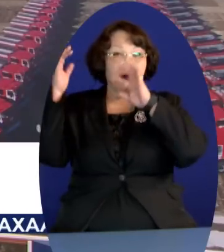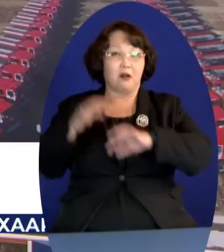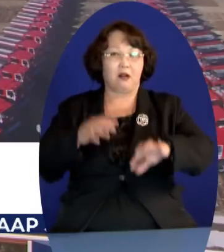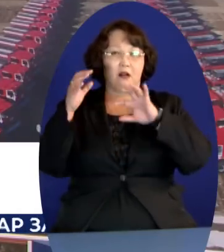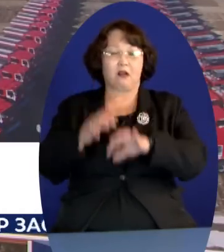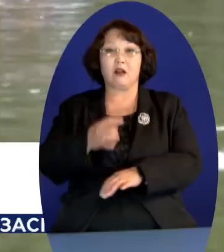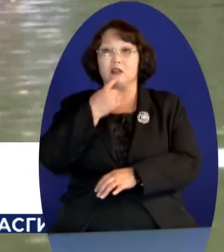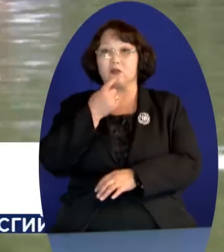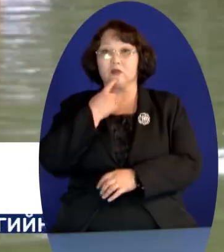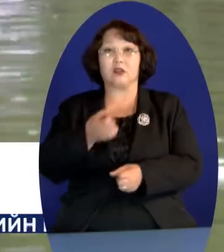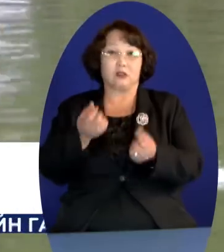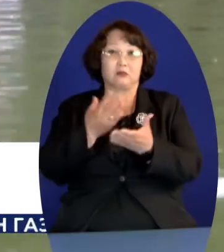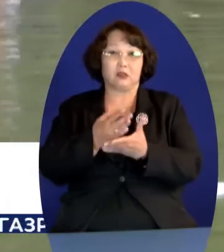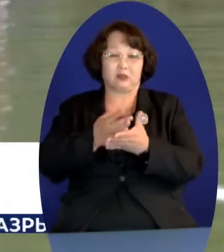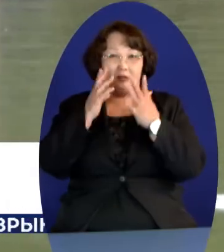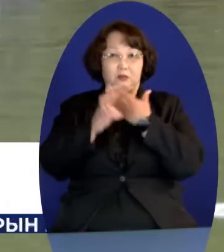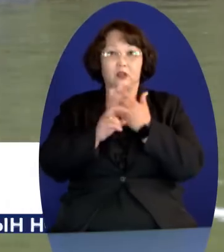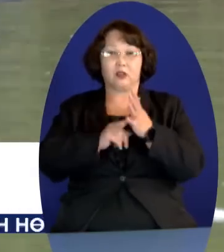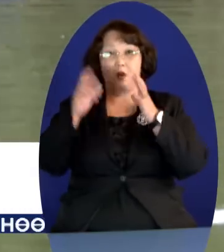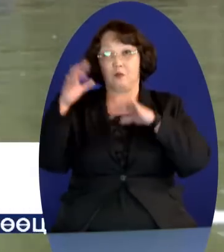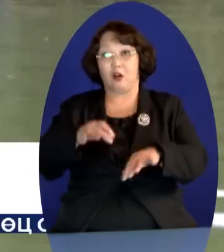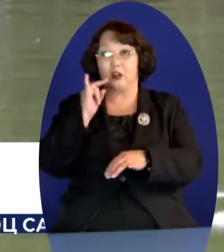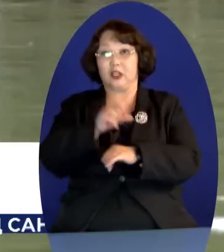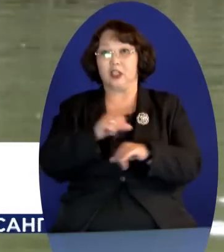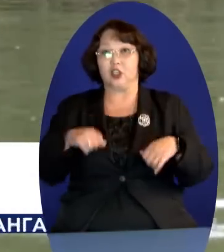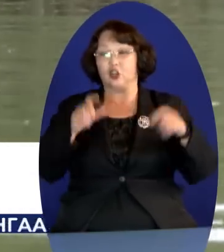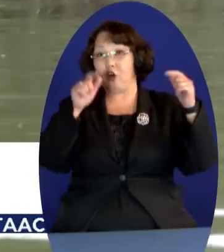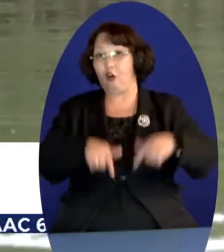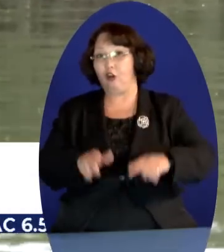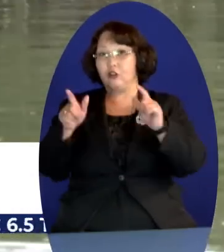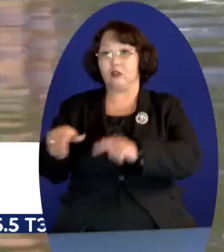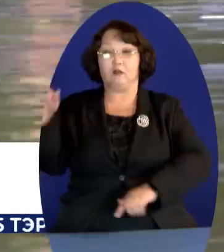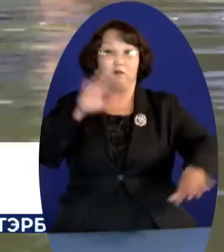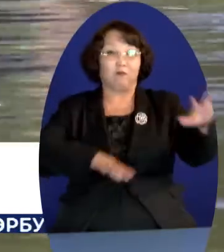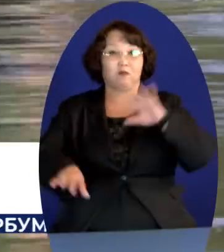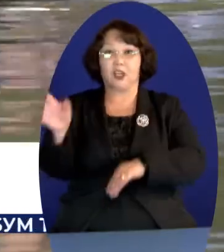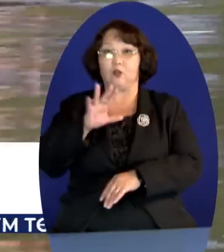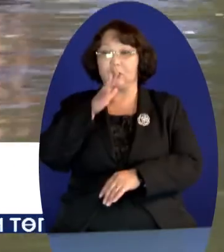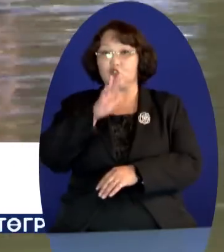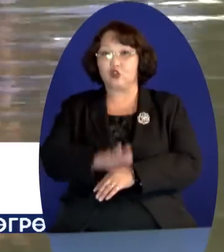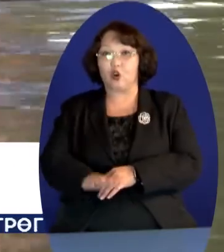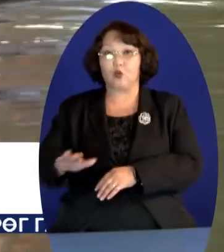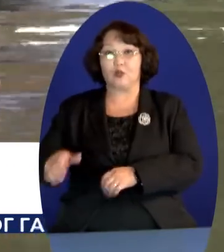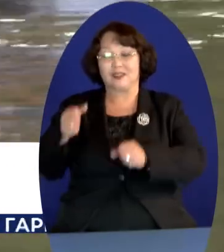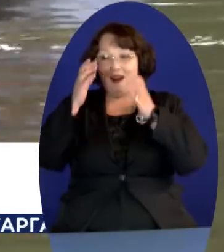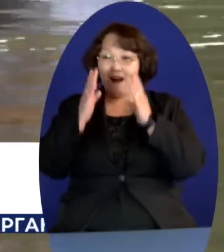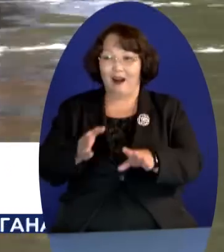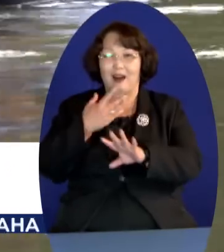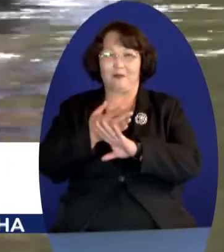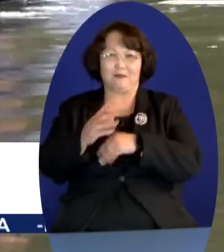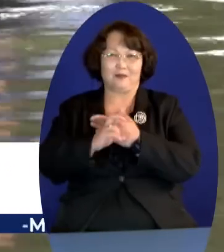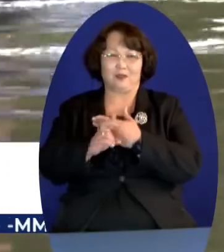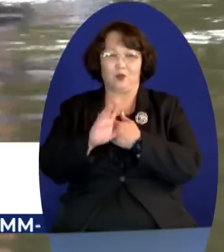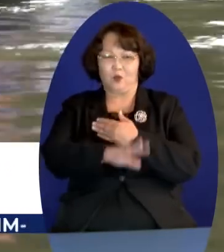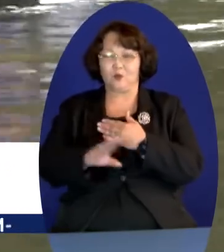болсон. Хур бороо ихтэй энэ үед иргэд гол мөрөнд орохгүй байх бага насны хүүхдтэд тавих хараа хяналтаа сайжруулахыг албаны